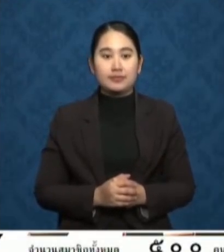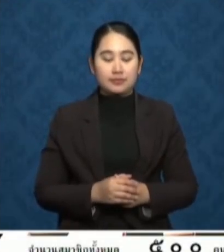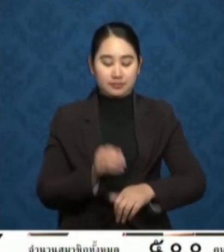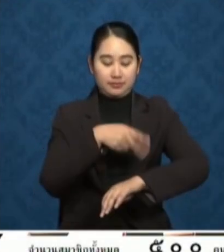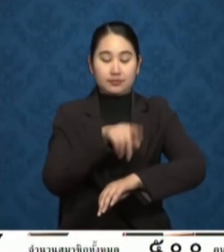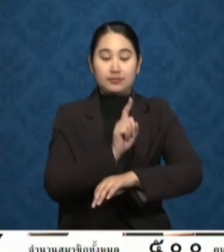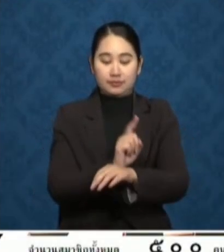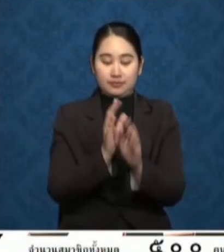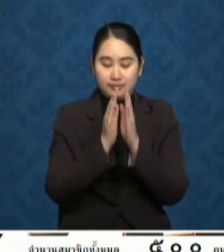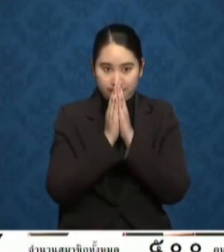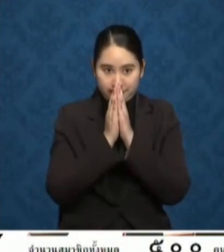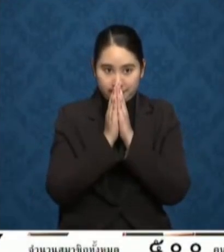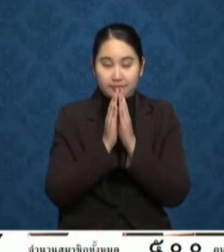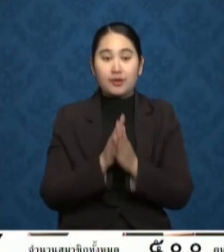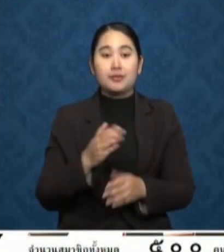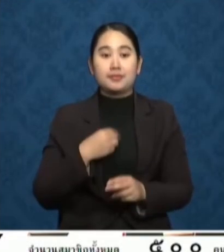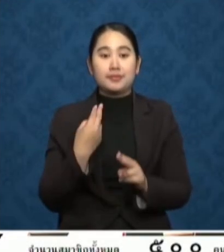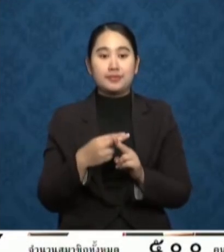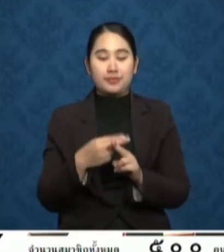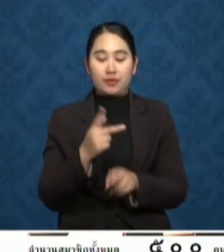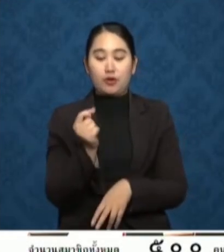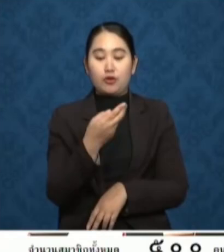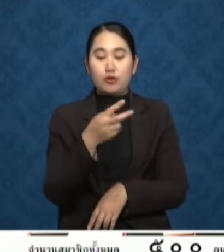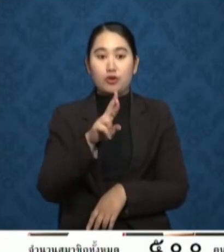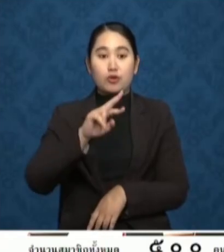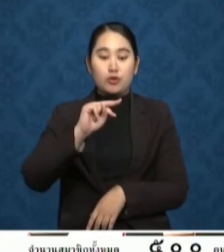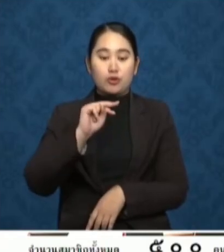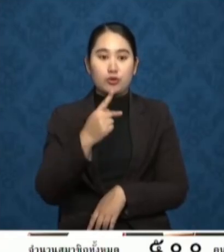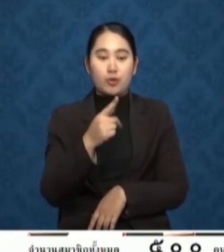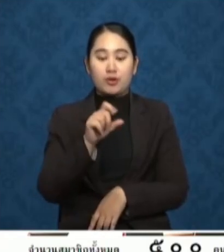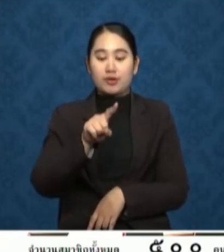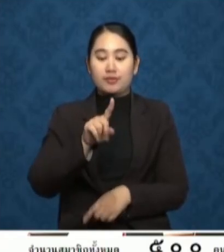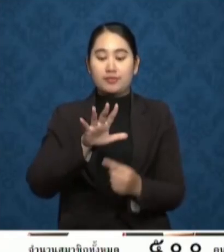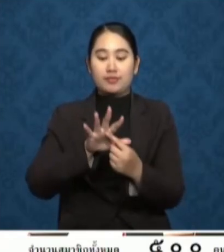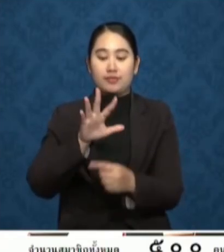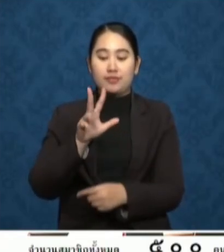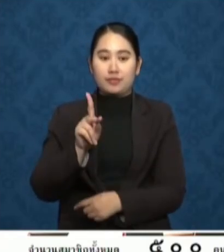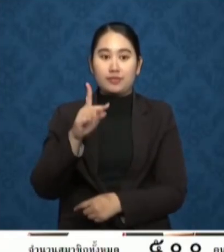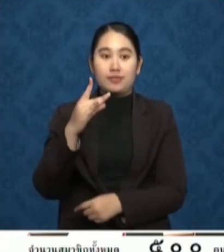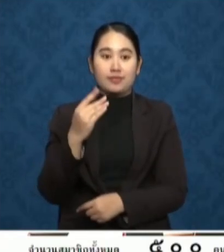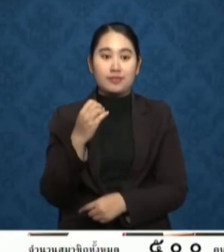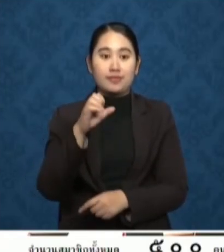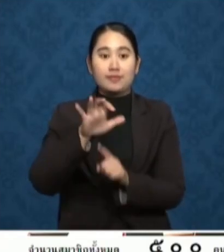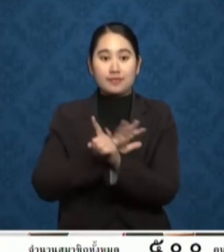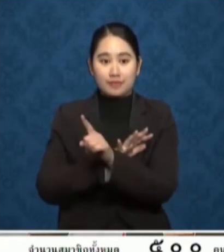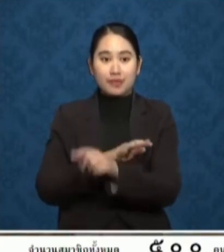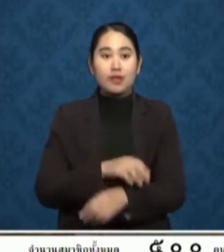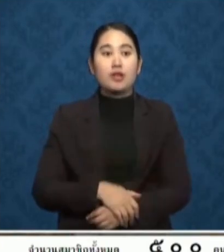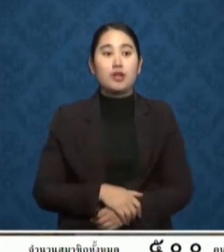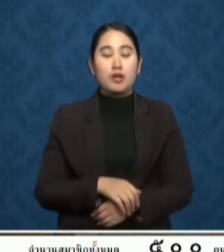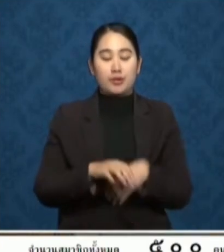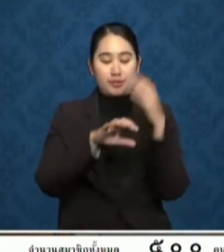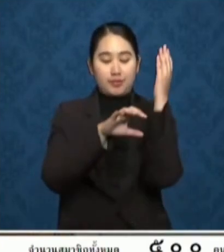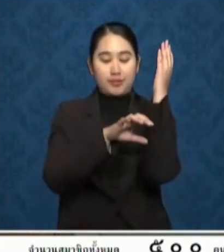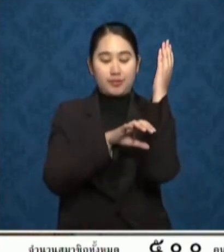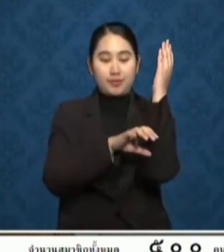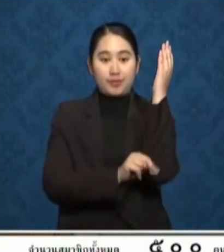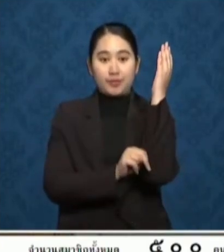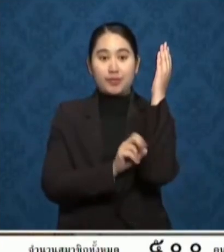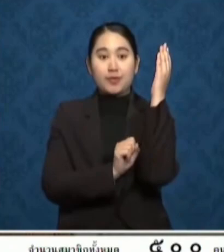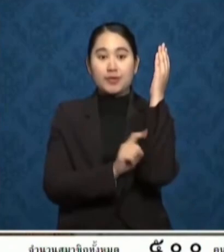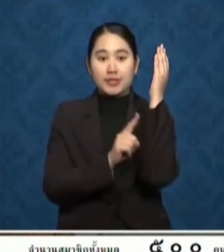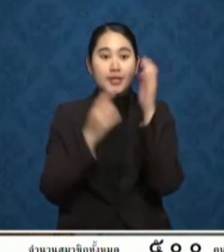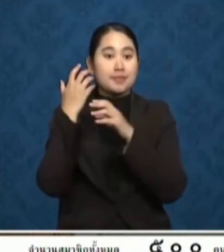เรียนท่านประทานสภาที่ขอรบกบผมในทรงสัตวมุษยก่อง สมาชิสภาผู้แทน รัศดรณจงหวด นครสีธรรราด พักประชาธิบัตร